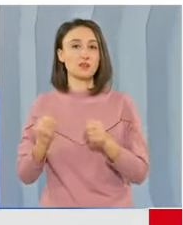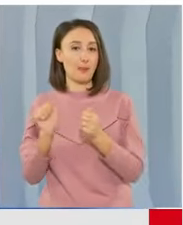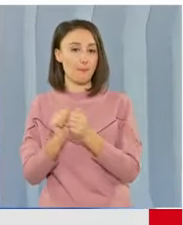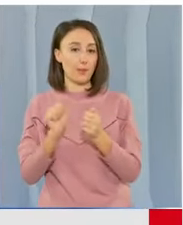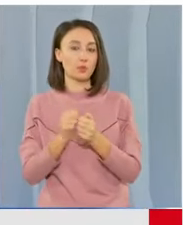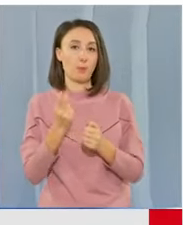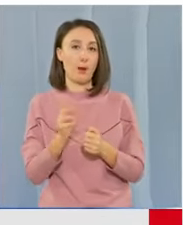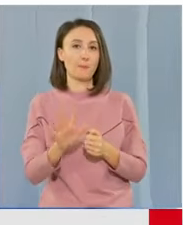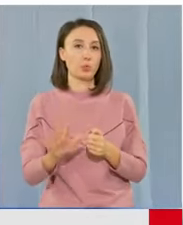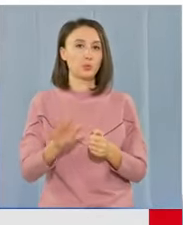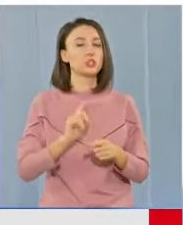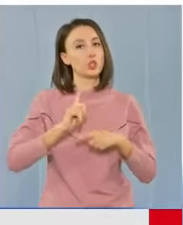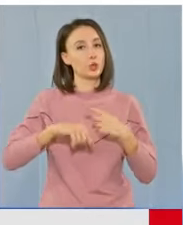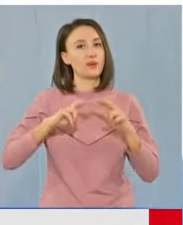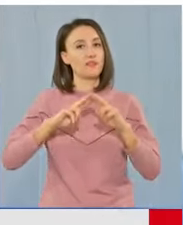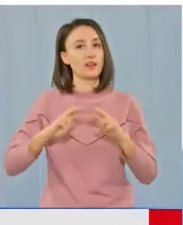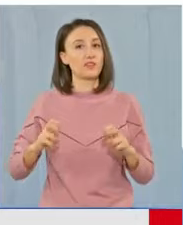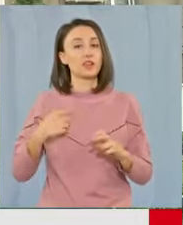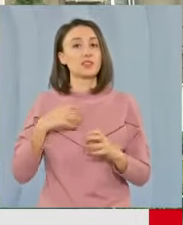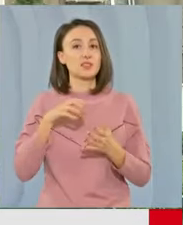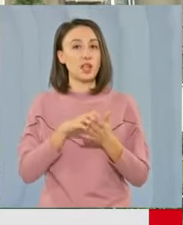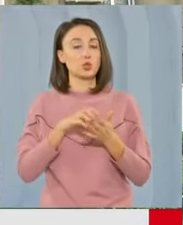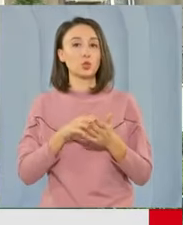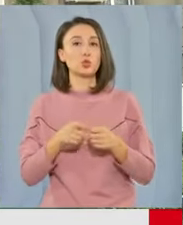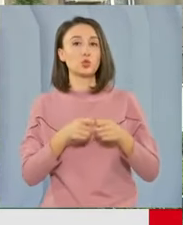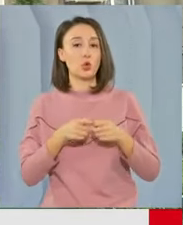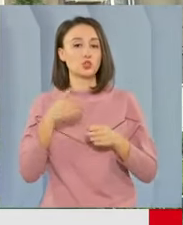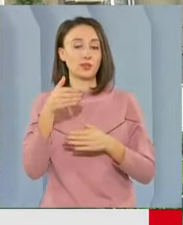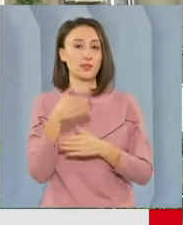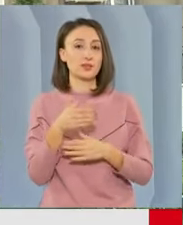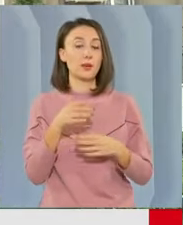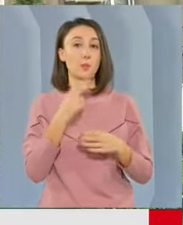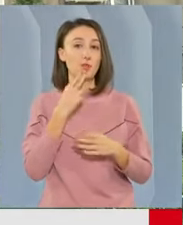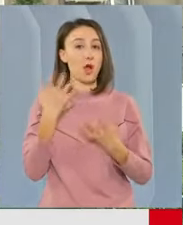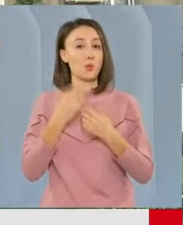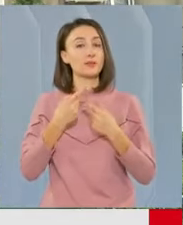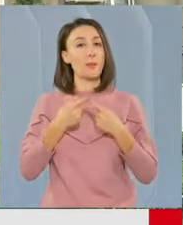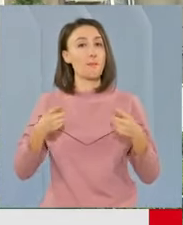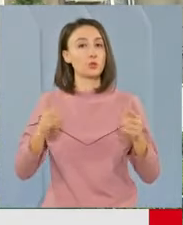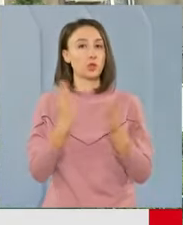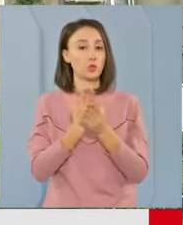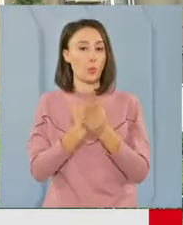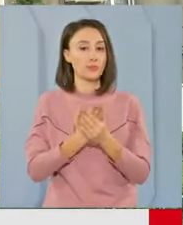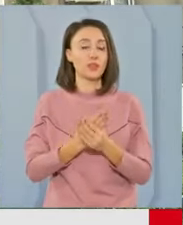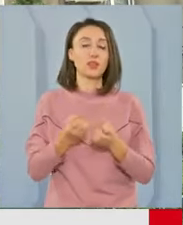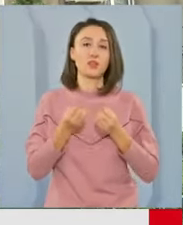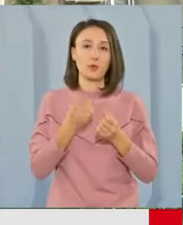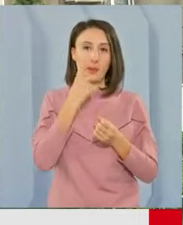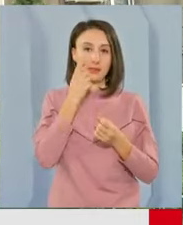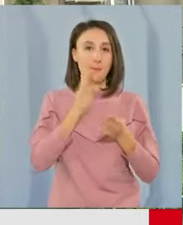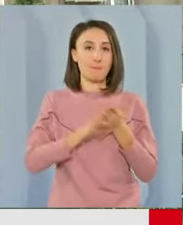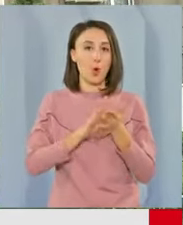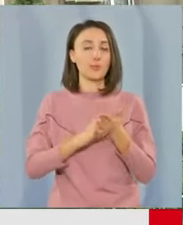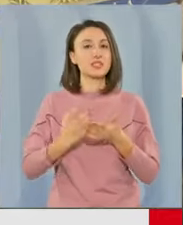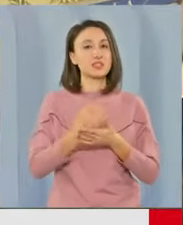terenul din bani publici. În urma perchezițiilor de la sediul societății, anchetatorii au ridicat mai multe documente. Din datele și probele